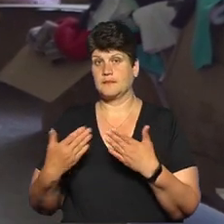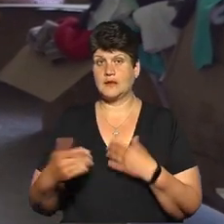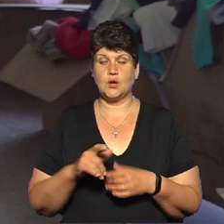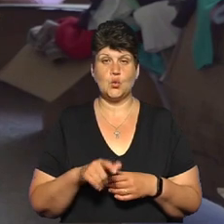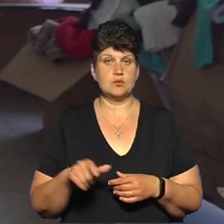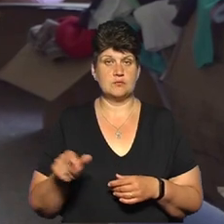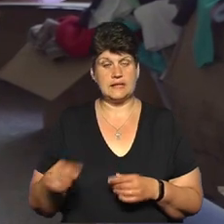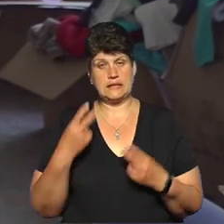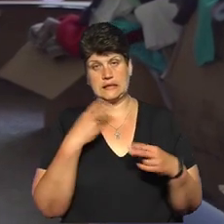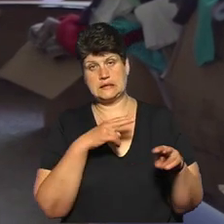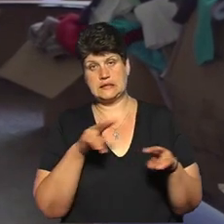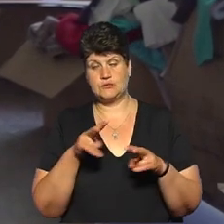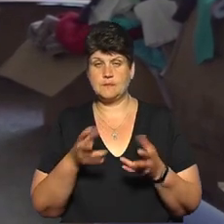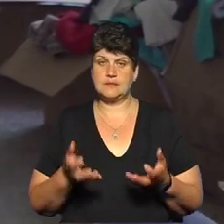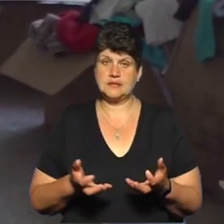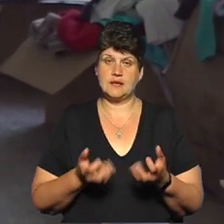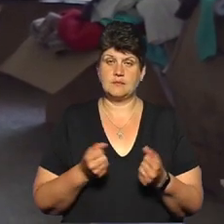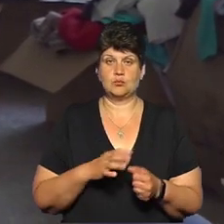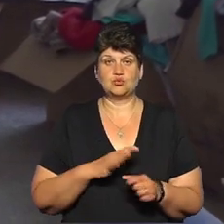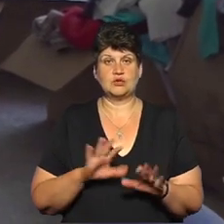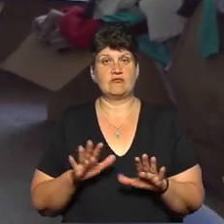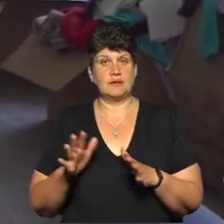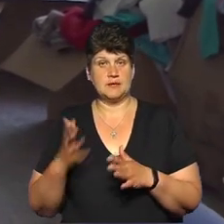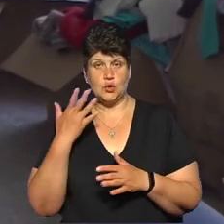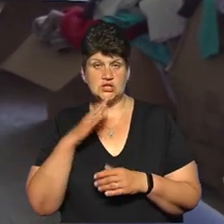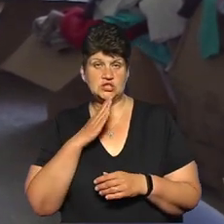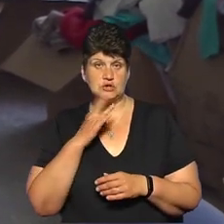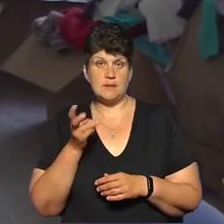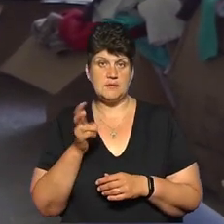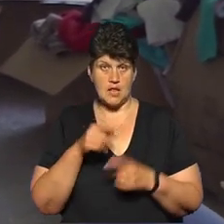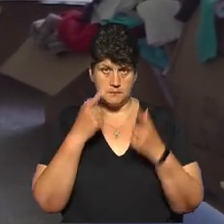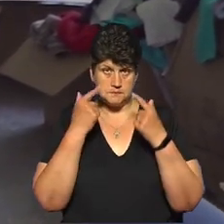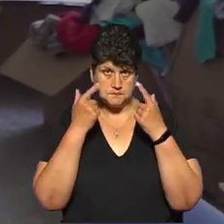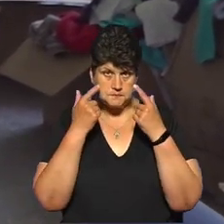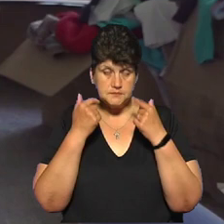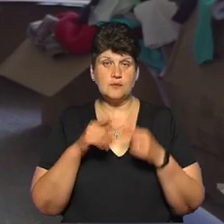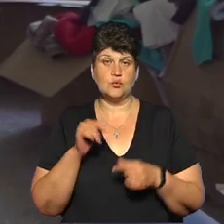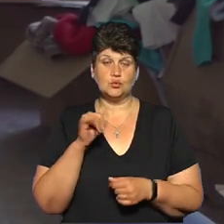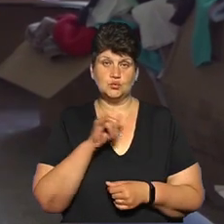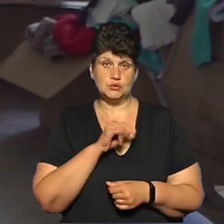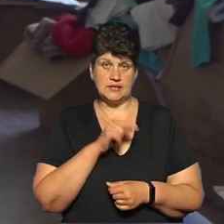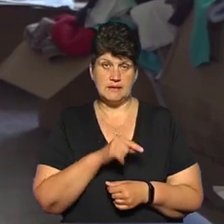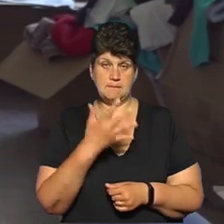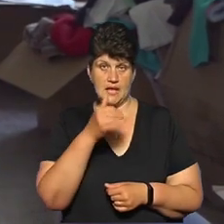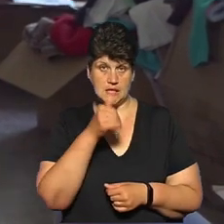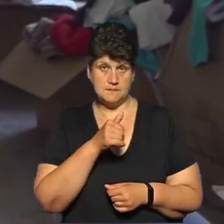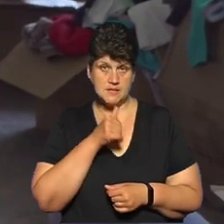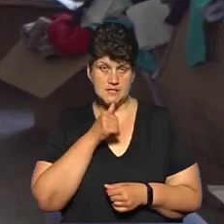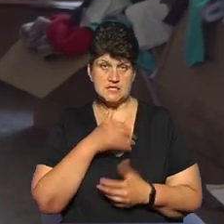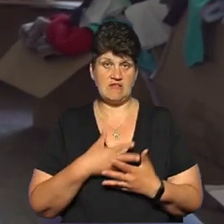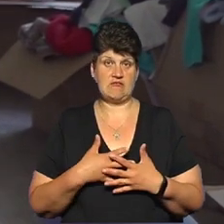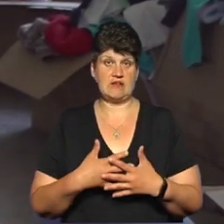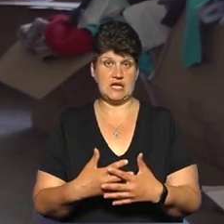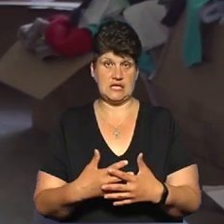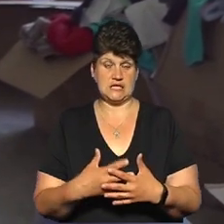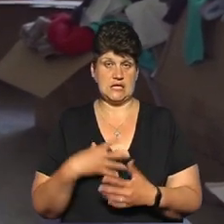їх підтримую. Були такі випадки, коли жіночка прийшла, просто розплакалася, бо в неї 5 місяців вагітна донька,